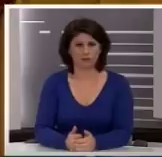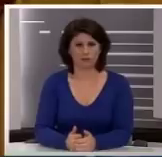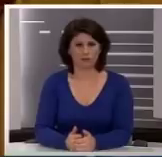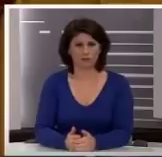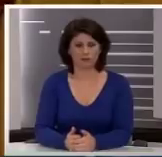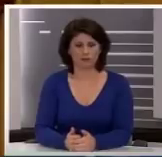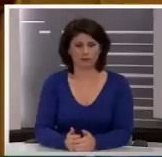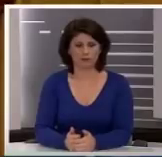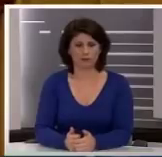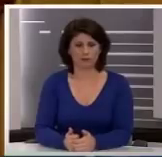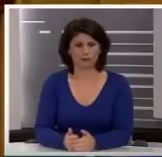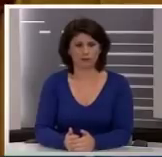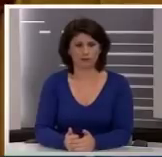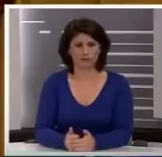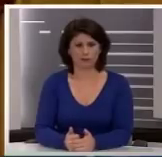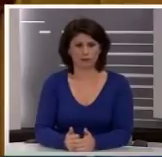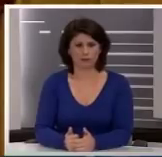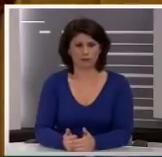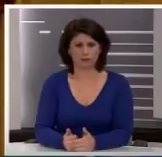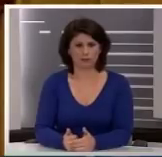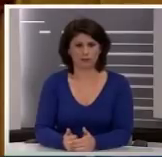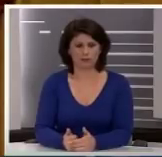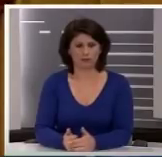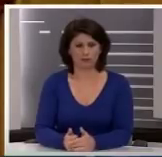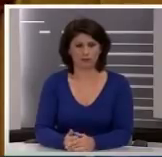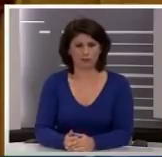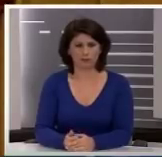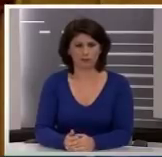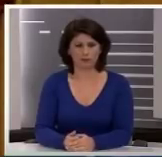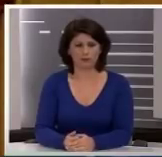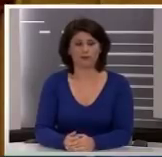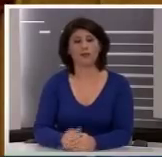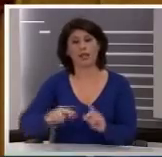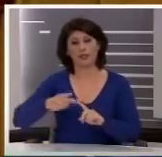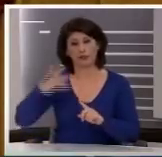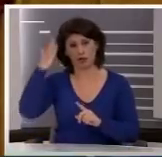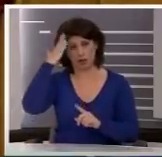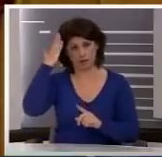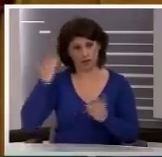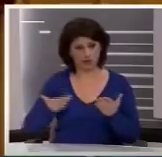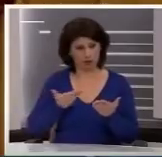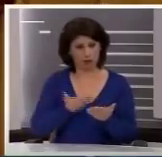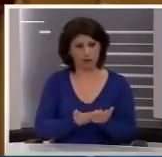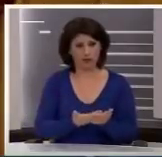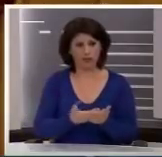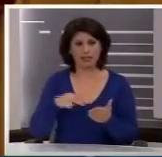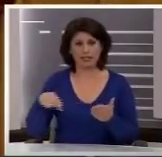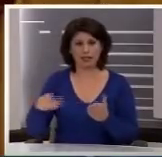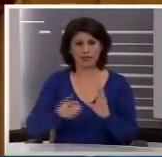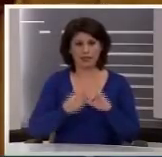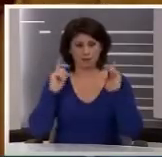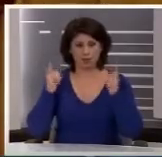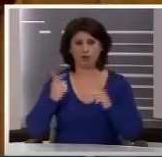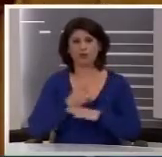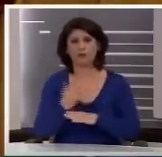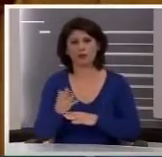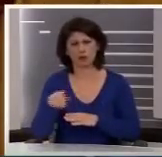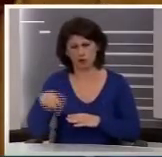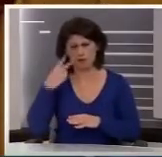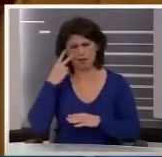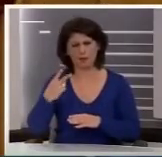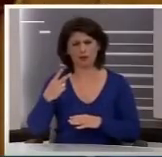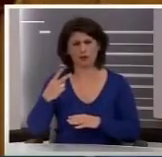Η πρότασή σας επίσης. Πάμε λοιπόν, ωραία. Πάμε λοιπόν στο δεύτερο κεφάλαιο της πρότασης. Κύριε συνάδελφε της Δημοκρατίας και το Πασόκιο και από τον κύριο Λοβέρντο